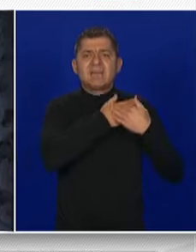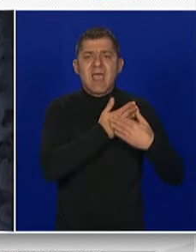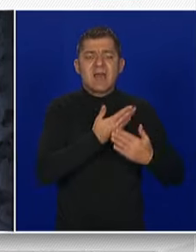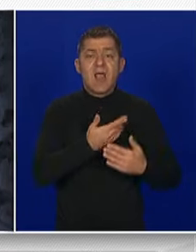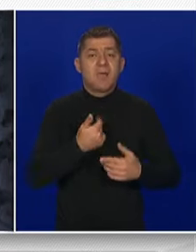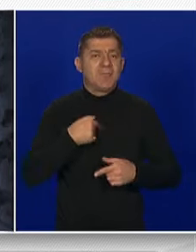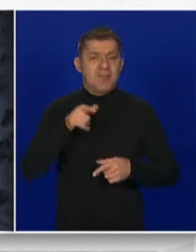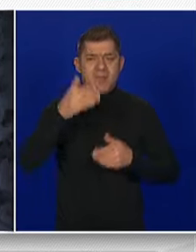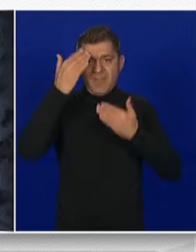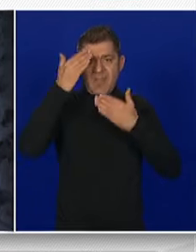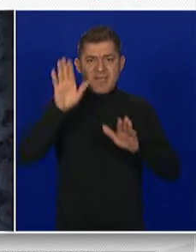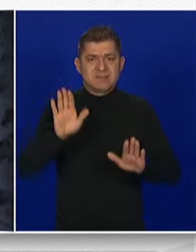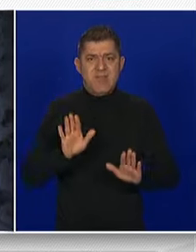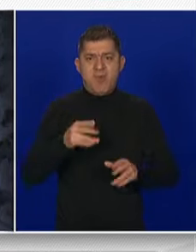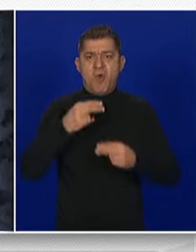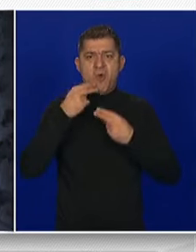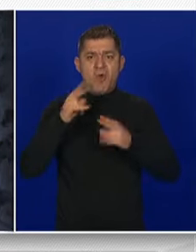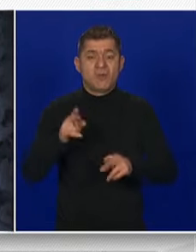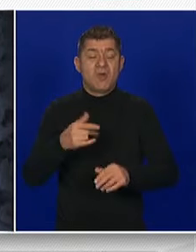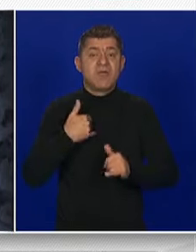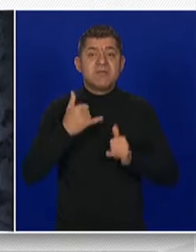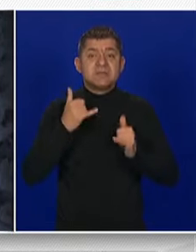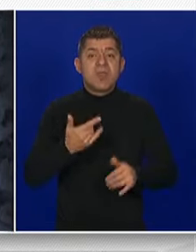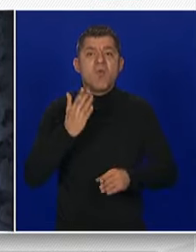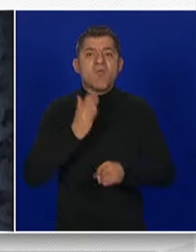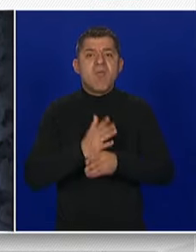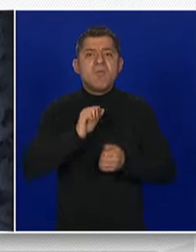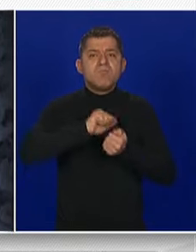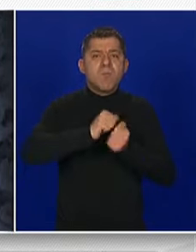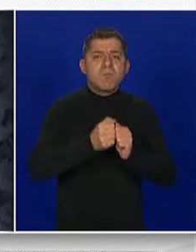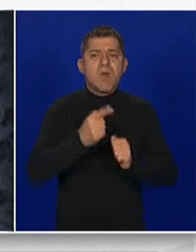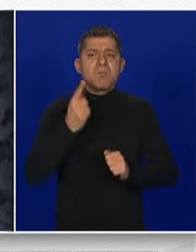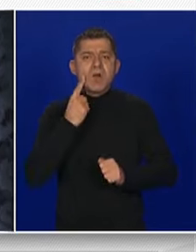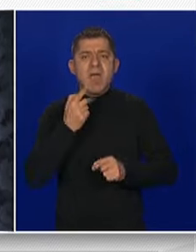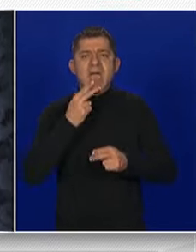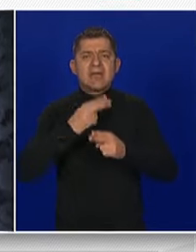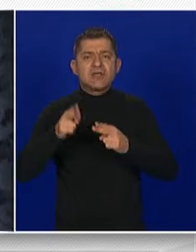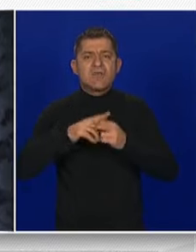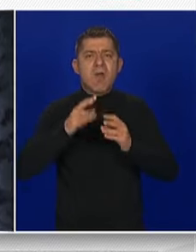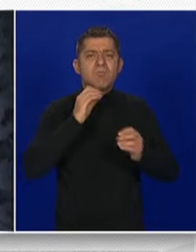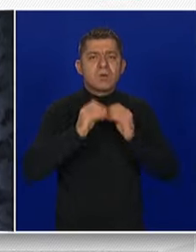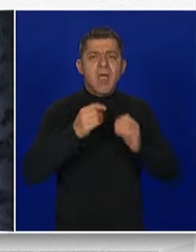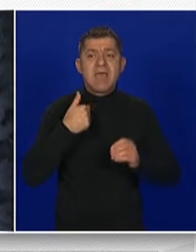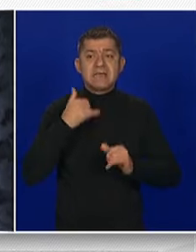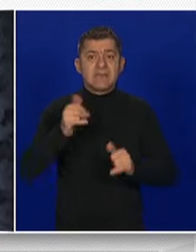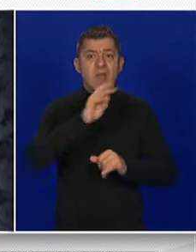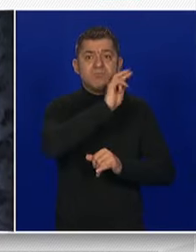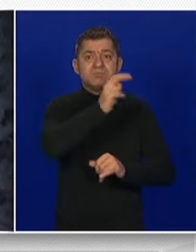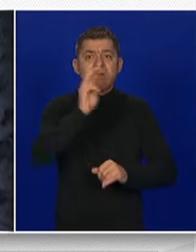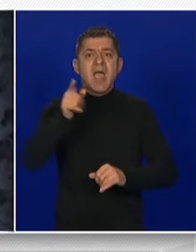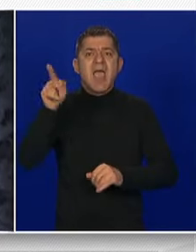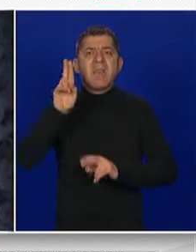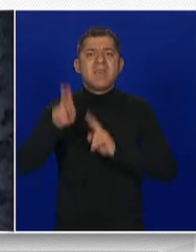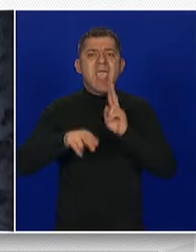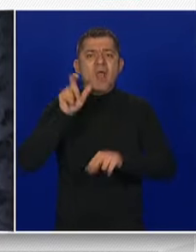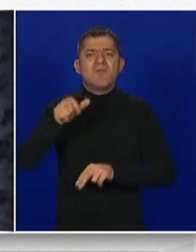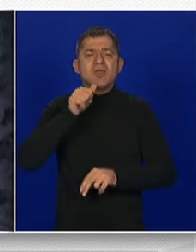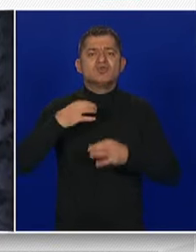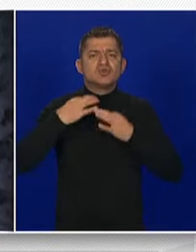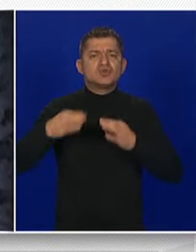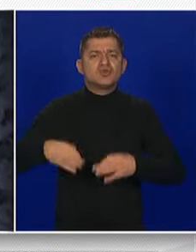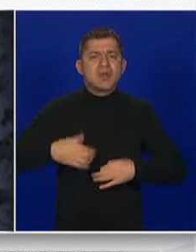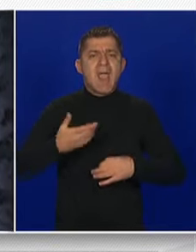sami vidite, nalazimo i načine drugog rješavanja problema, angažiranjem njegovatelja, angažiranjem stručnih